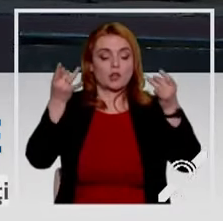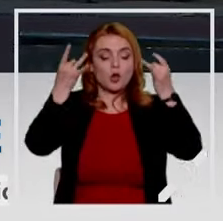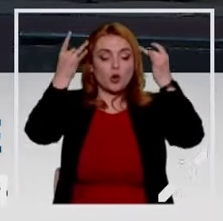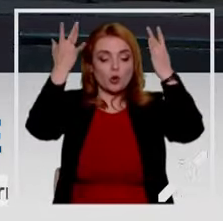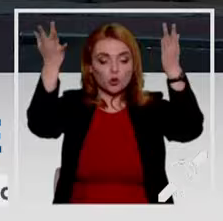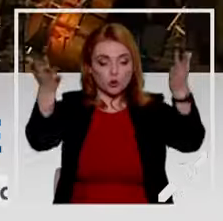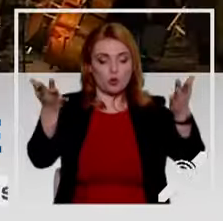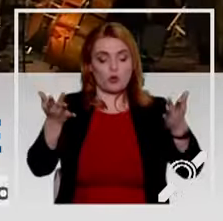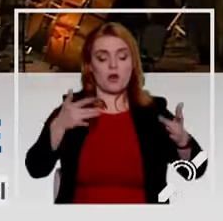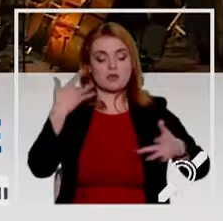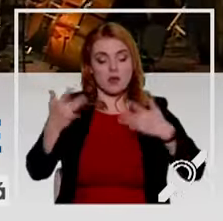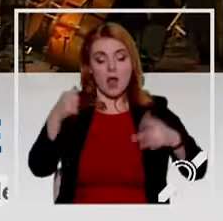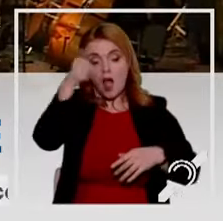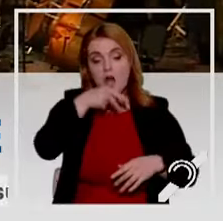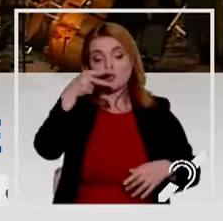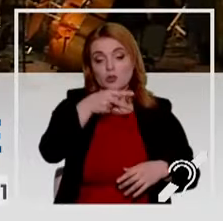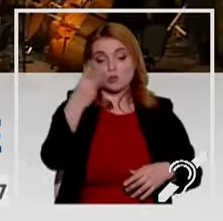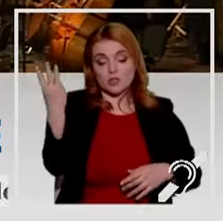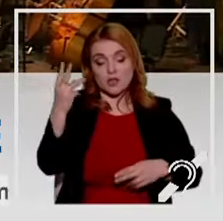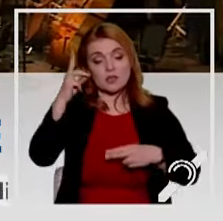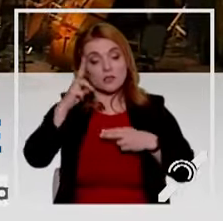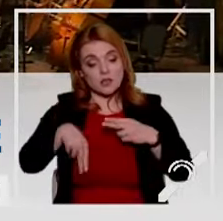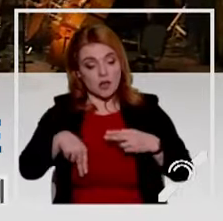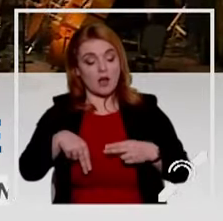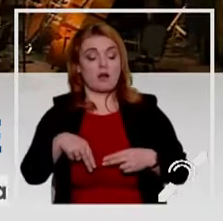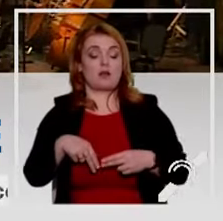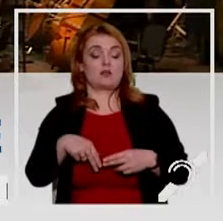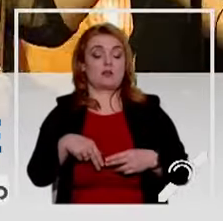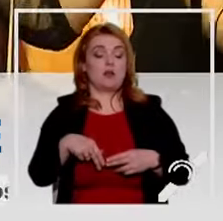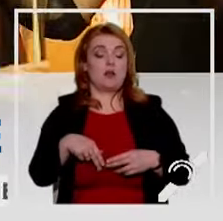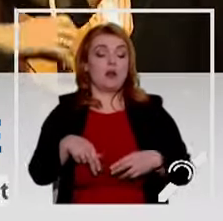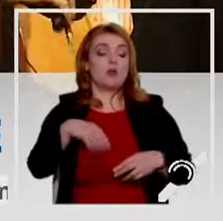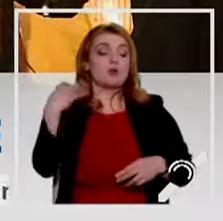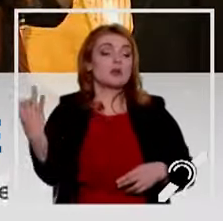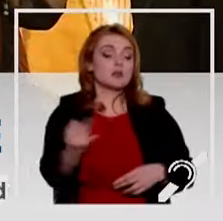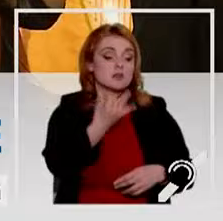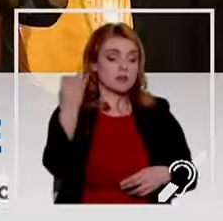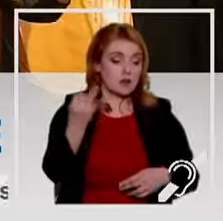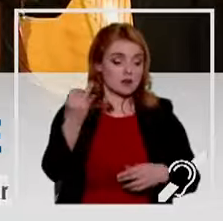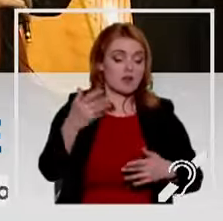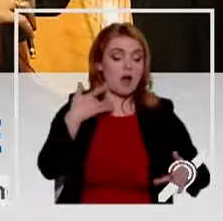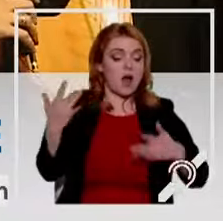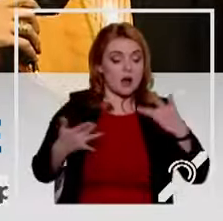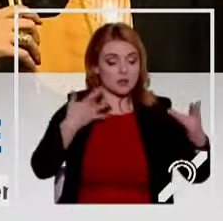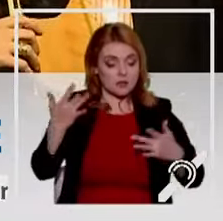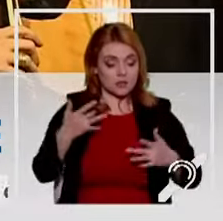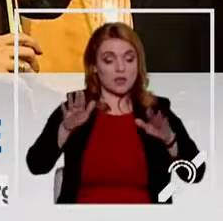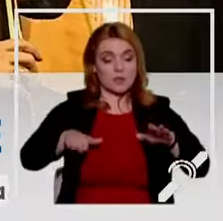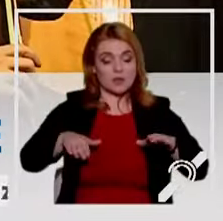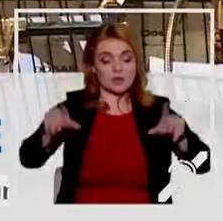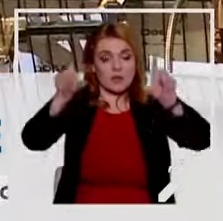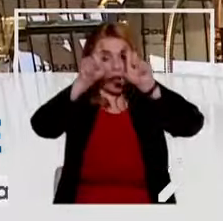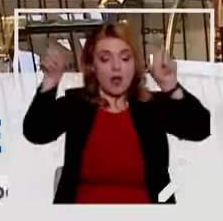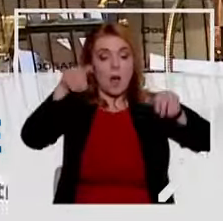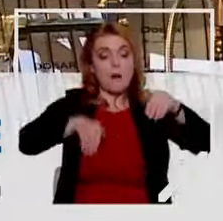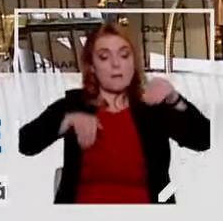teatru românesc. 2023 s-a încheiat cu o premieră absolută. Pe scena Teatrului de Operă și Balet Maria Bieșu a